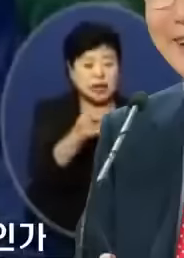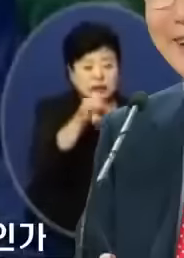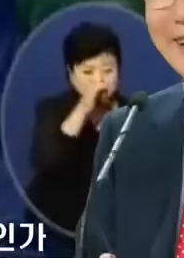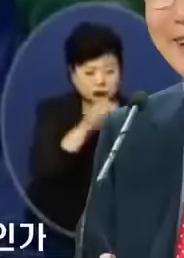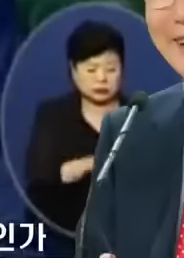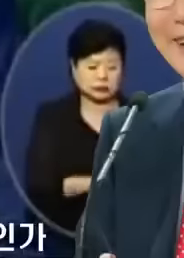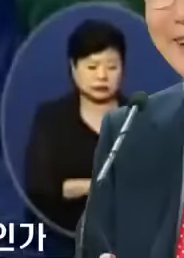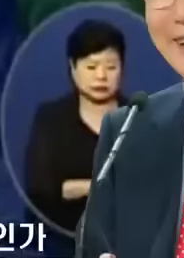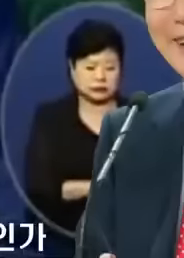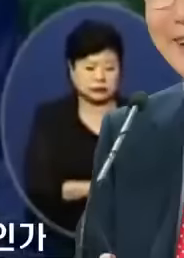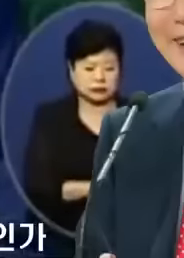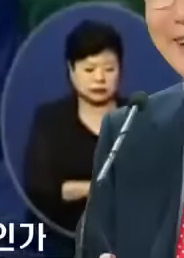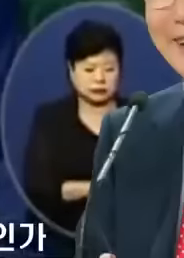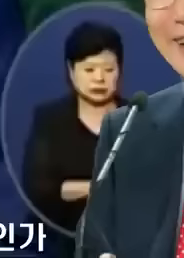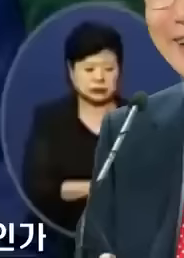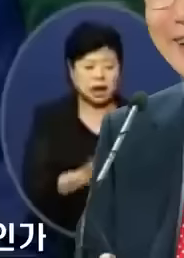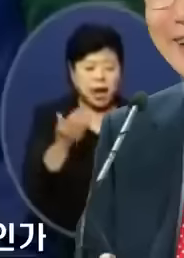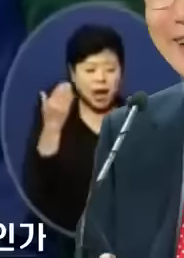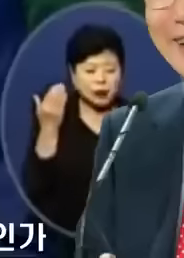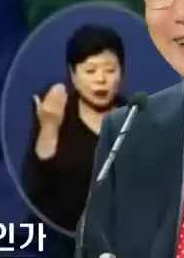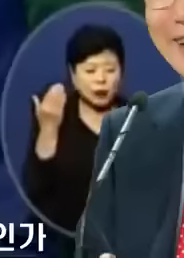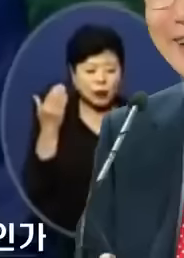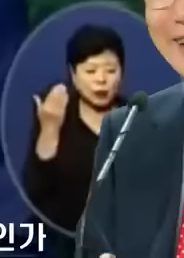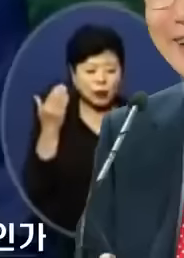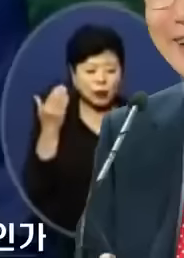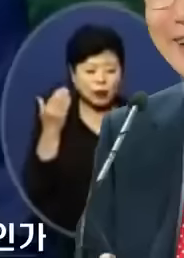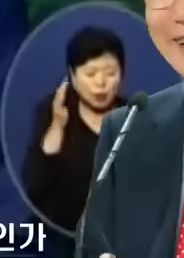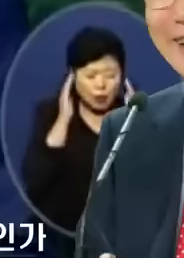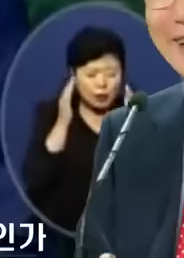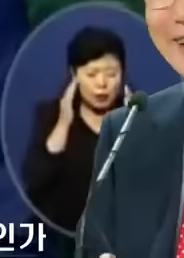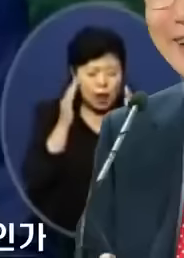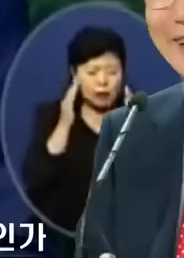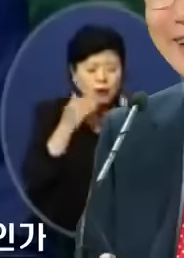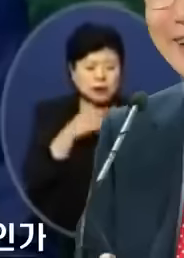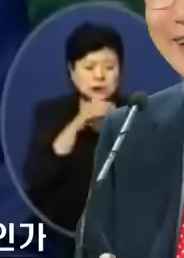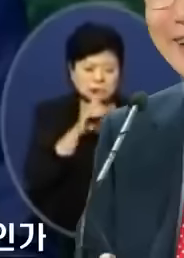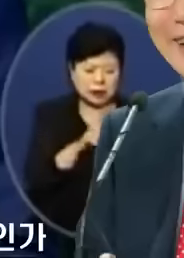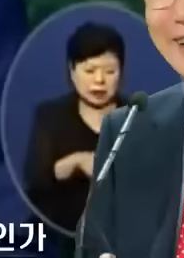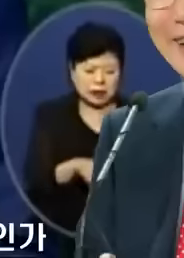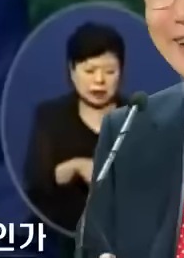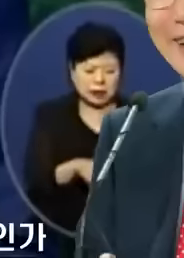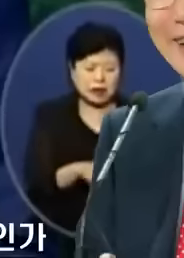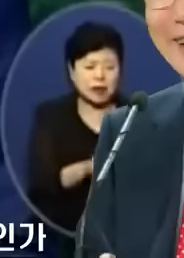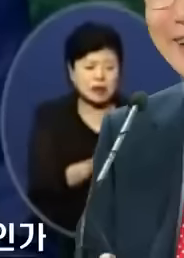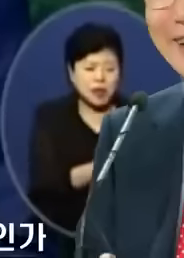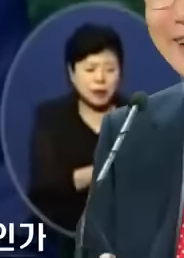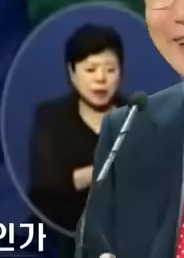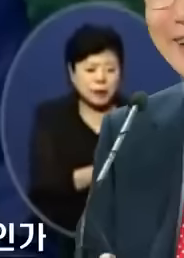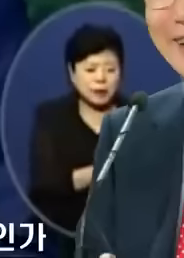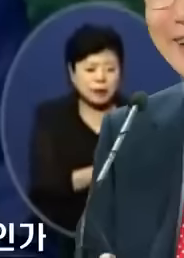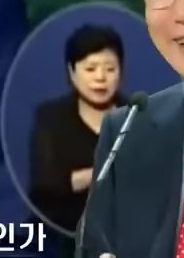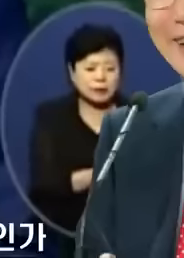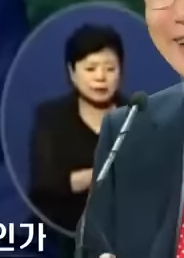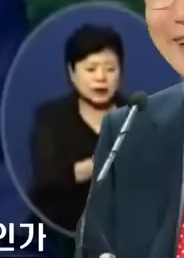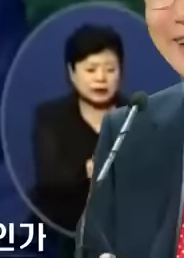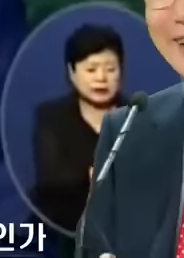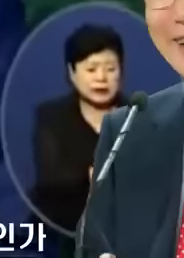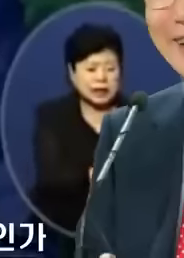부지기졌었습니다. 우리가 학교 공부하러 갔을 때 옆 책상에